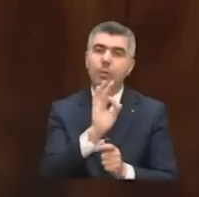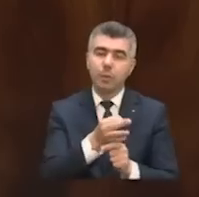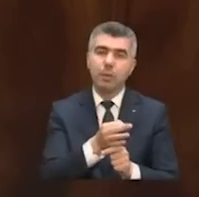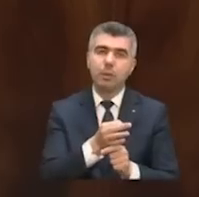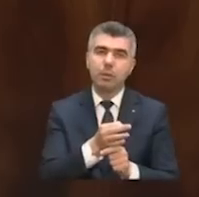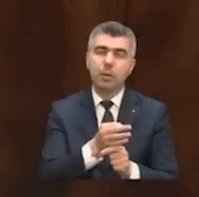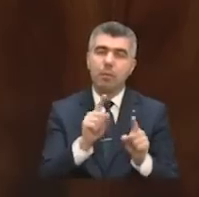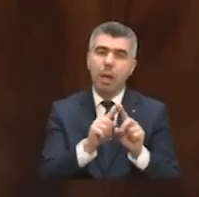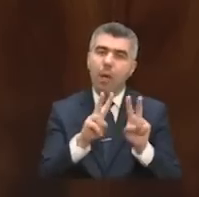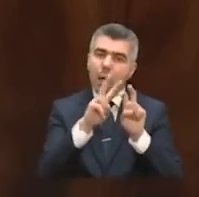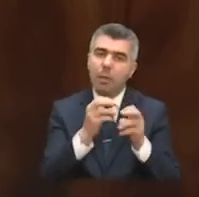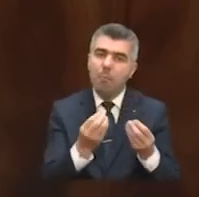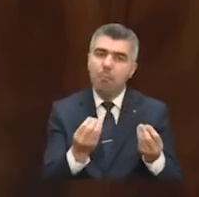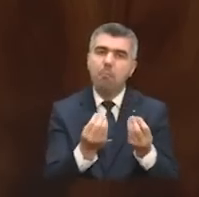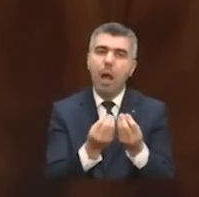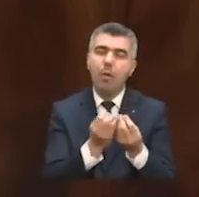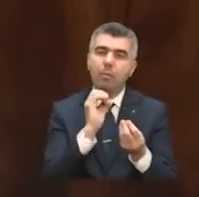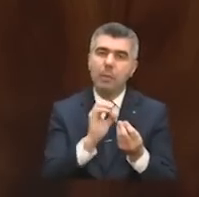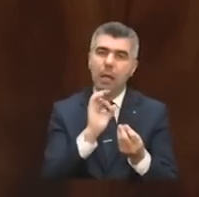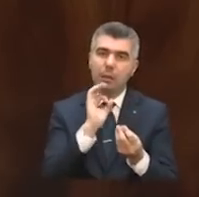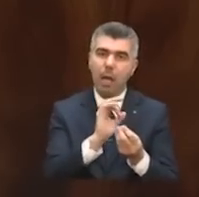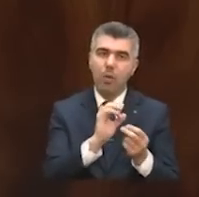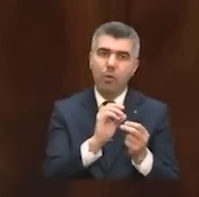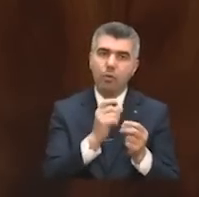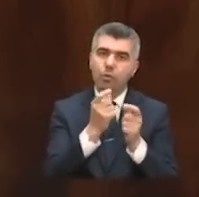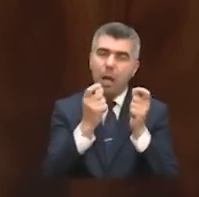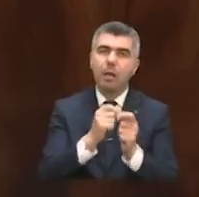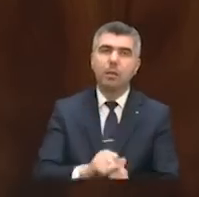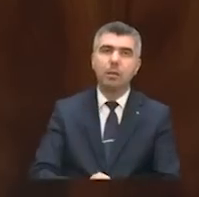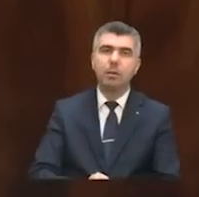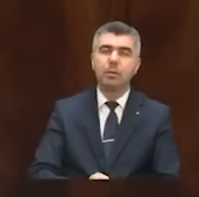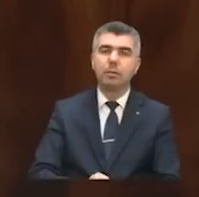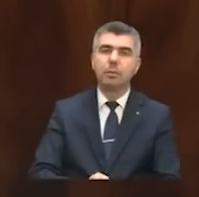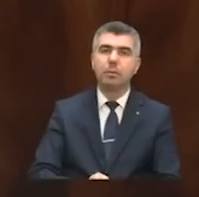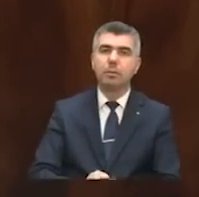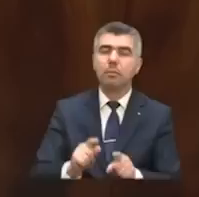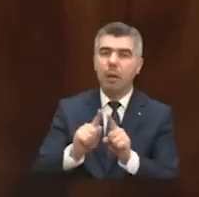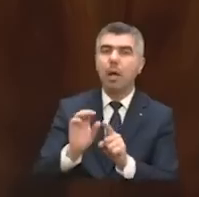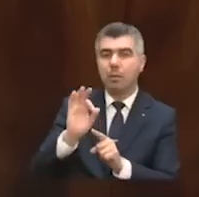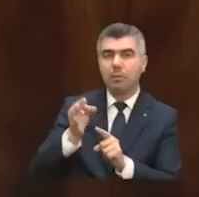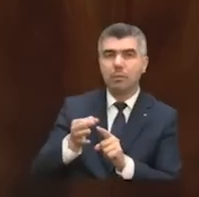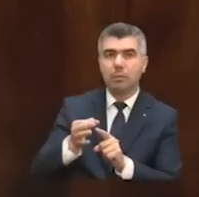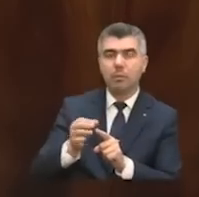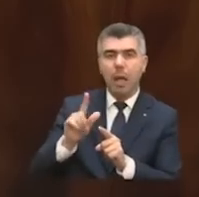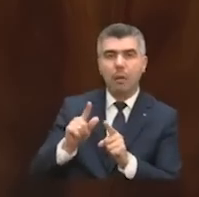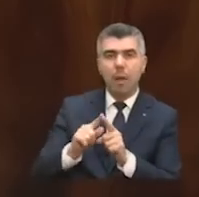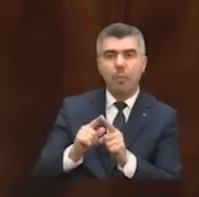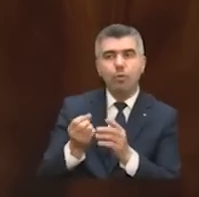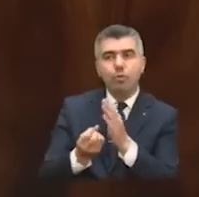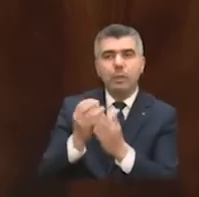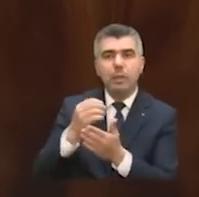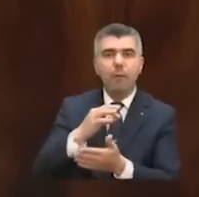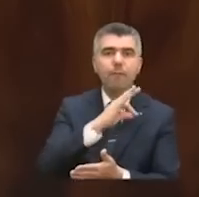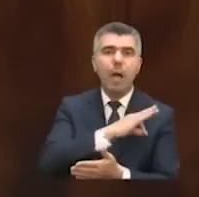ودير ابحاث مع المقاوله، ديرها ريشيرش مع المقاوله في المسائل اللي هي البلاد في حاجه،